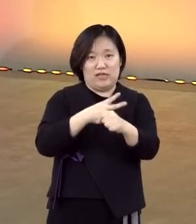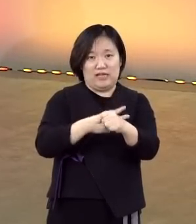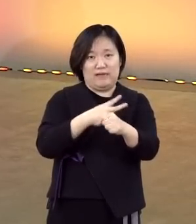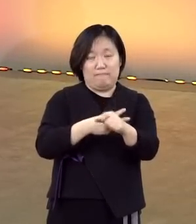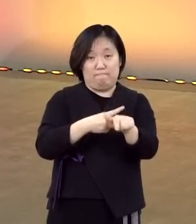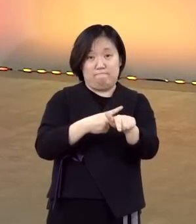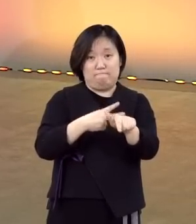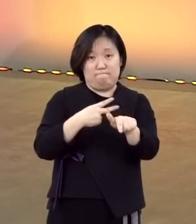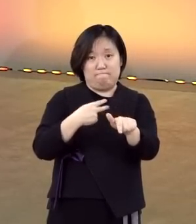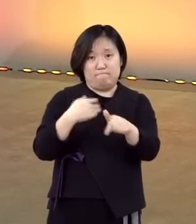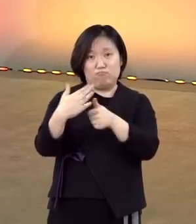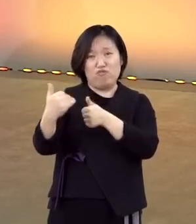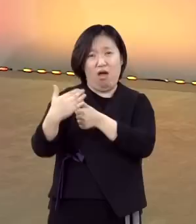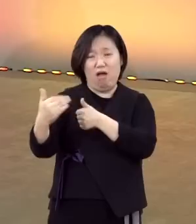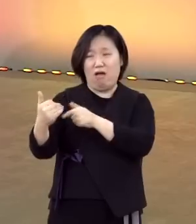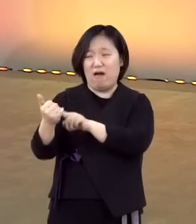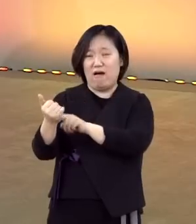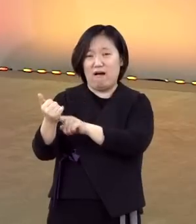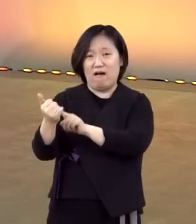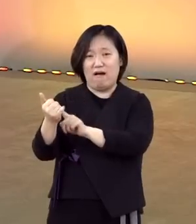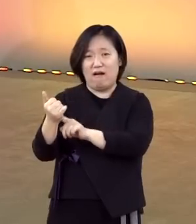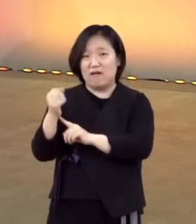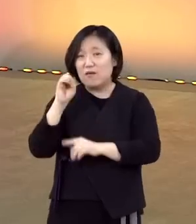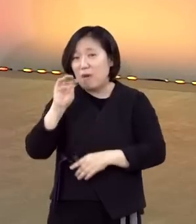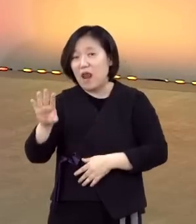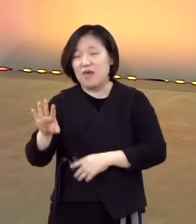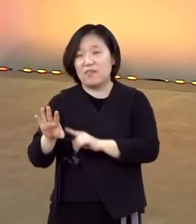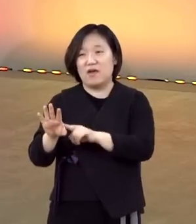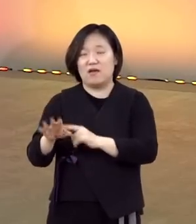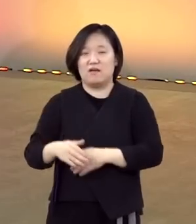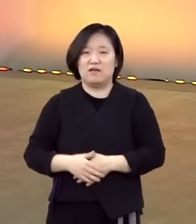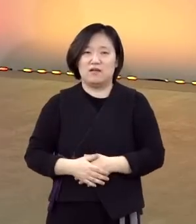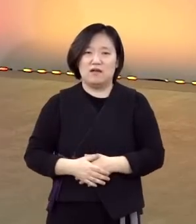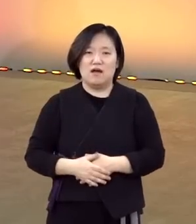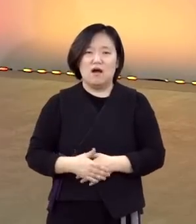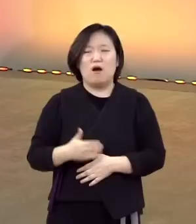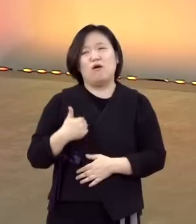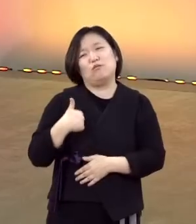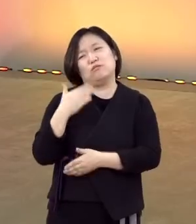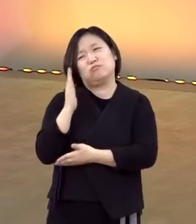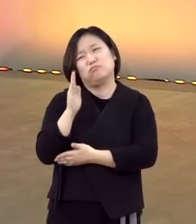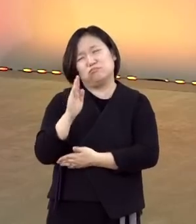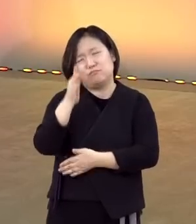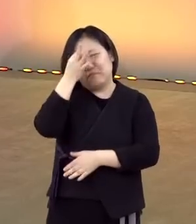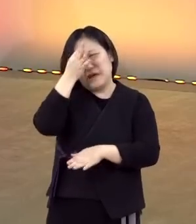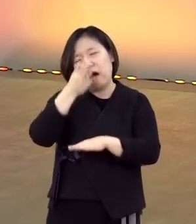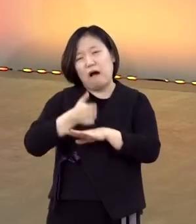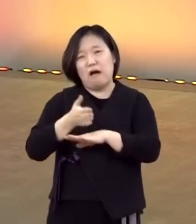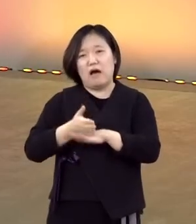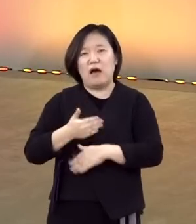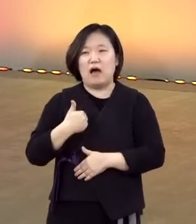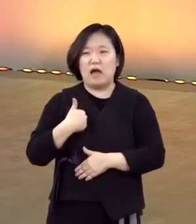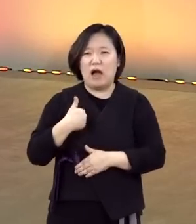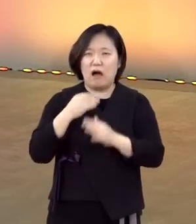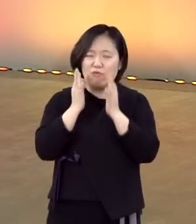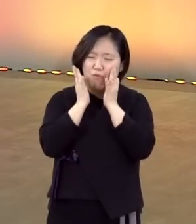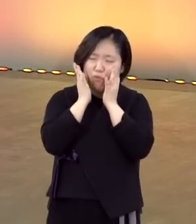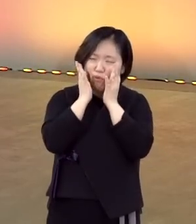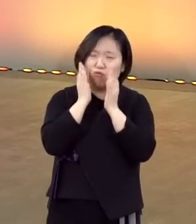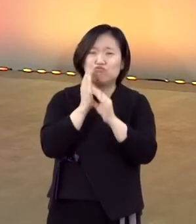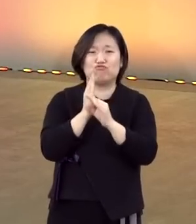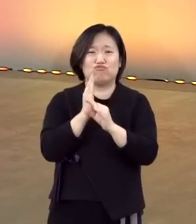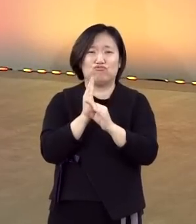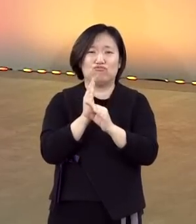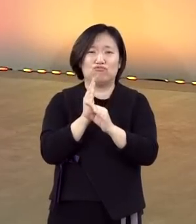을따로불러이렇게말했습니다. 유감스럽게도